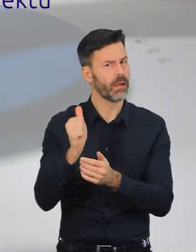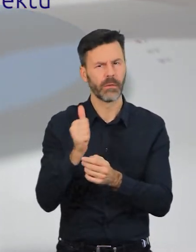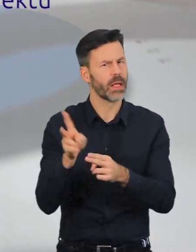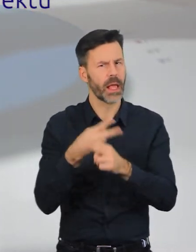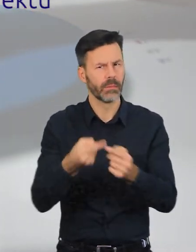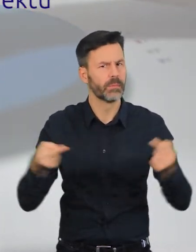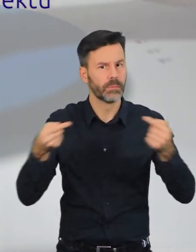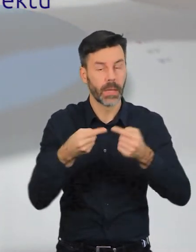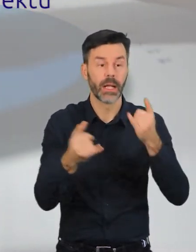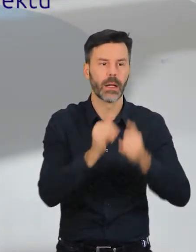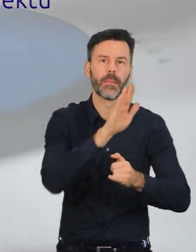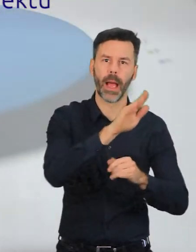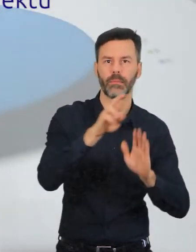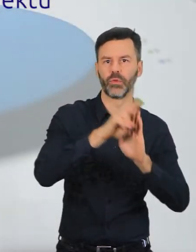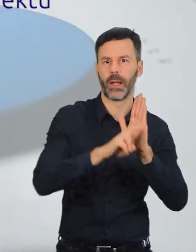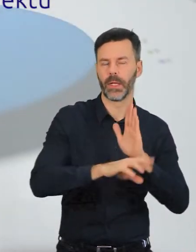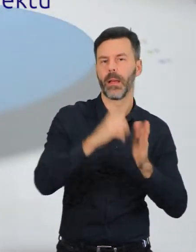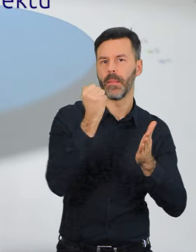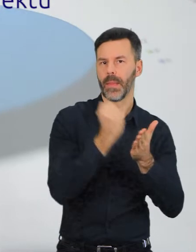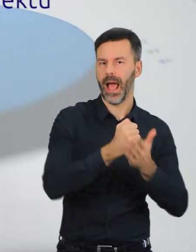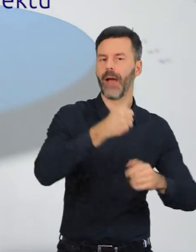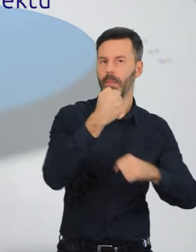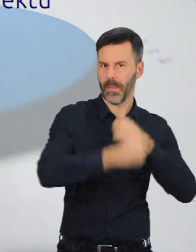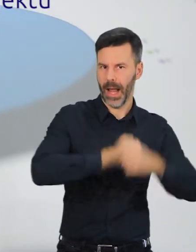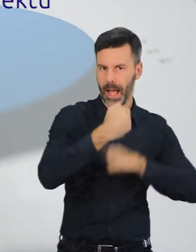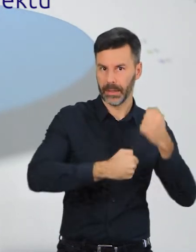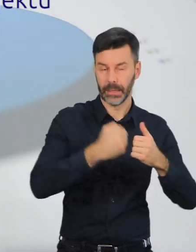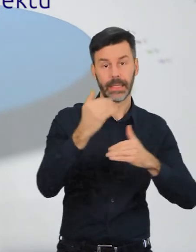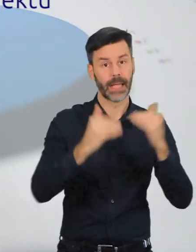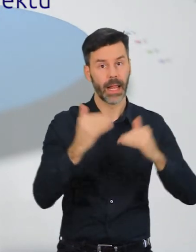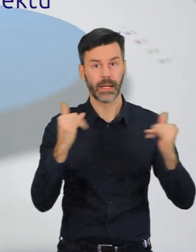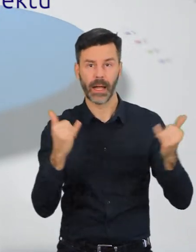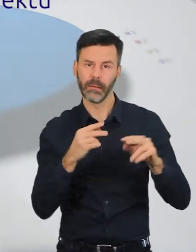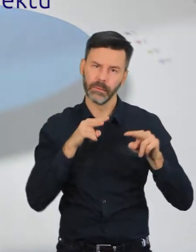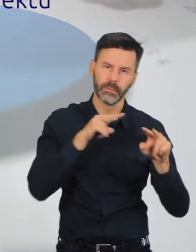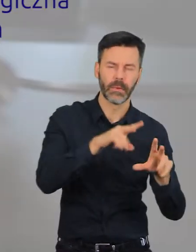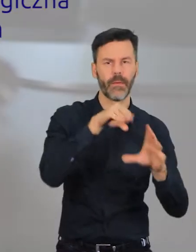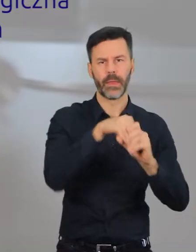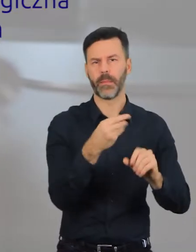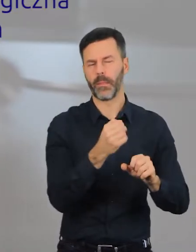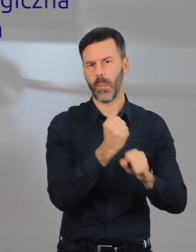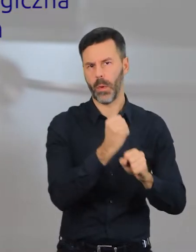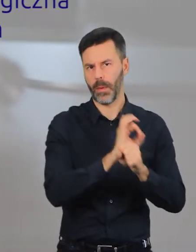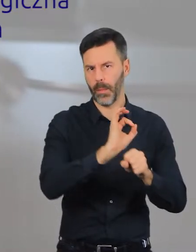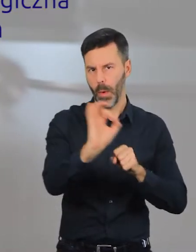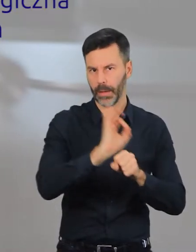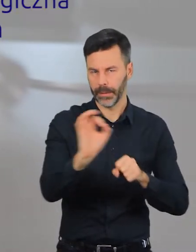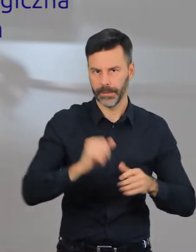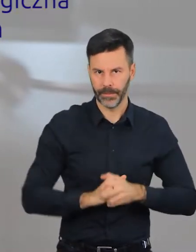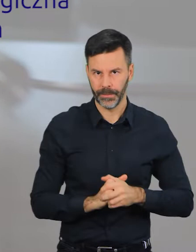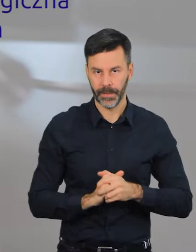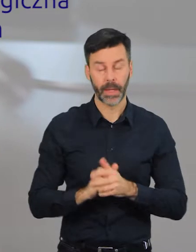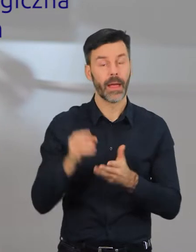wyłącznie, jeżeli wynika z przepisów prawa pracy proporcjonalnie do zaangażowania w projekcie. Wysokość wydatków na